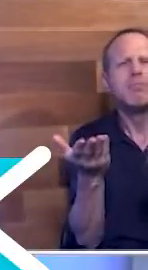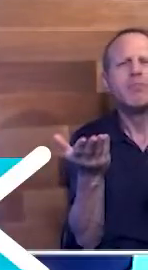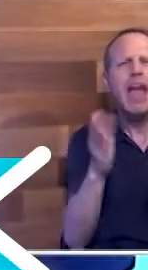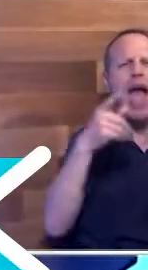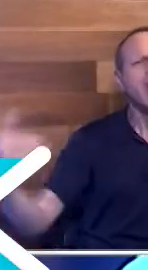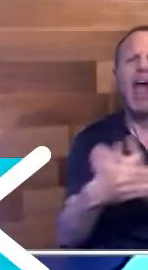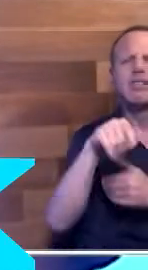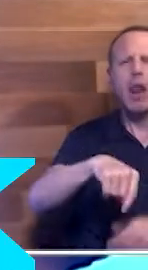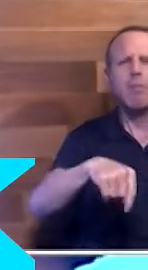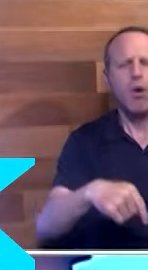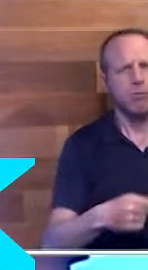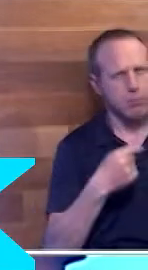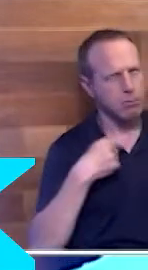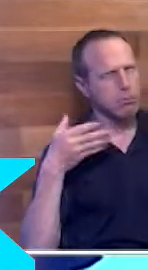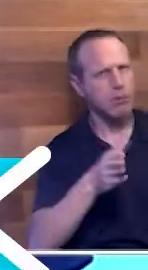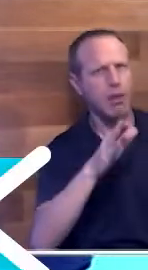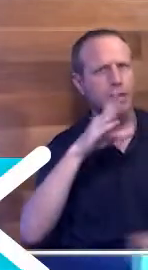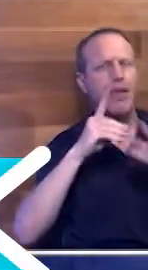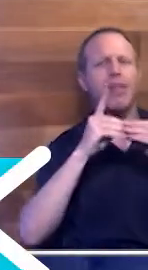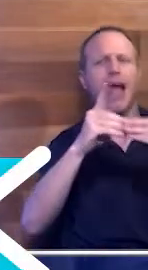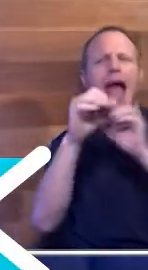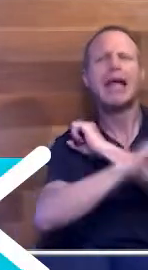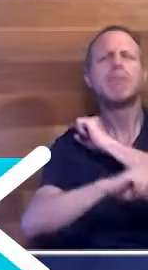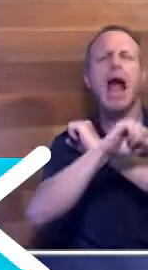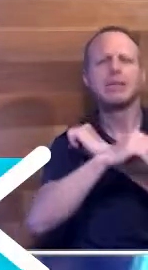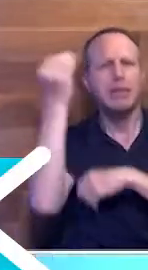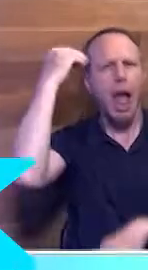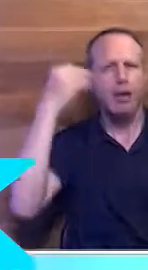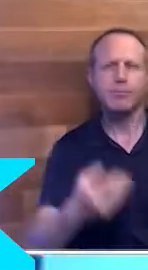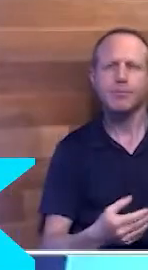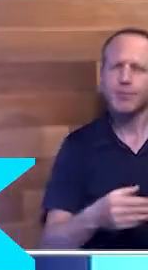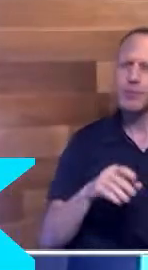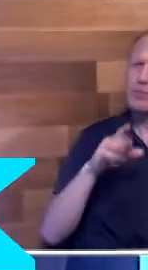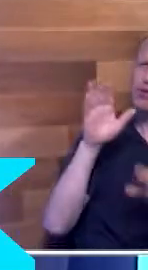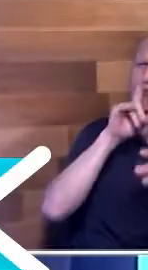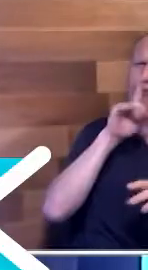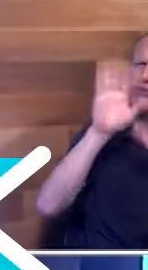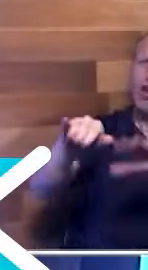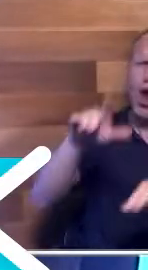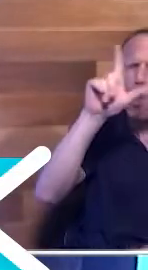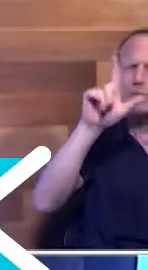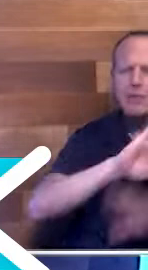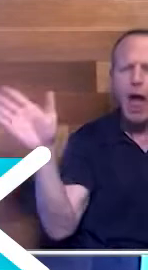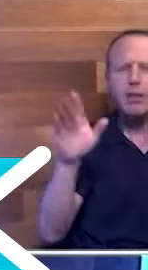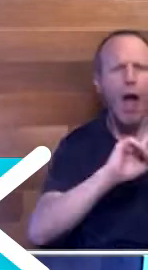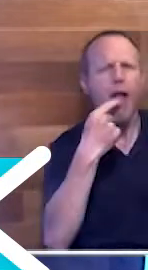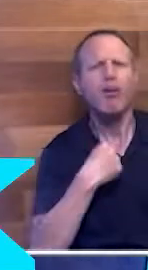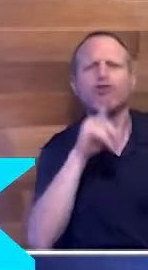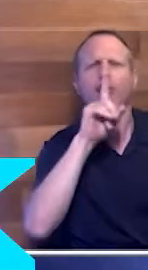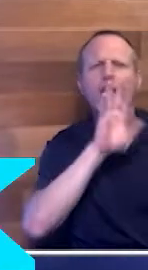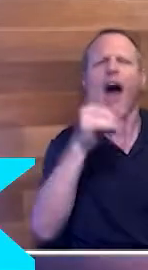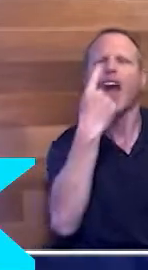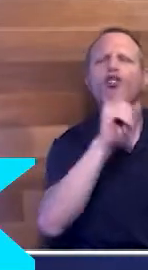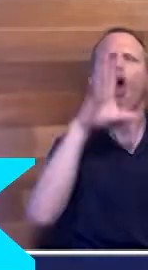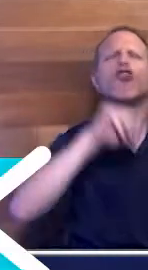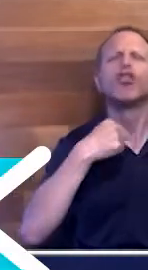איך נכנסת לפה? נכנסתי דרך הגימנסיה. לא, זה לא מקובל. יאללה, צי, שקט, שקט, לוסי, די. אתה אל תגיד לי שקט, אף אחד לא ישתיק אותי.